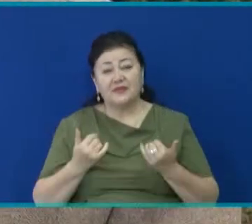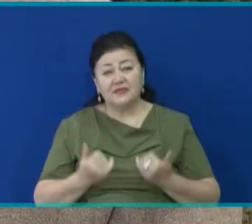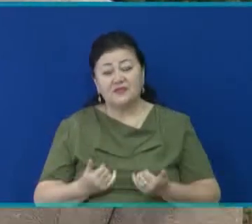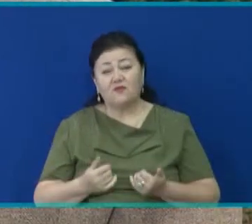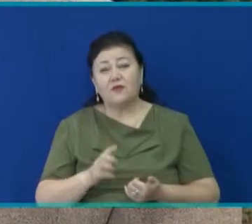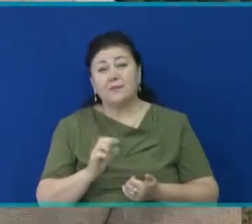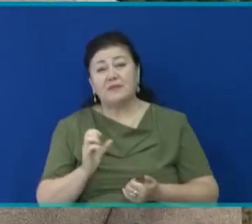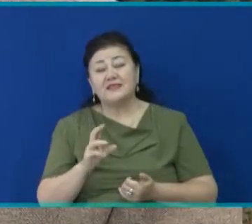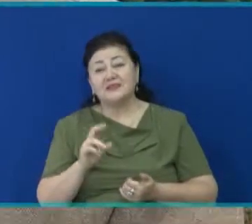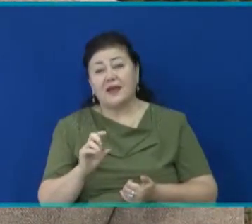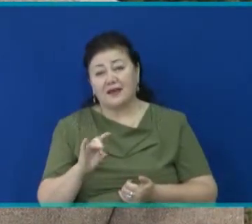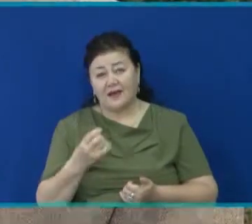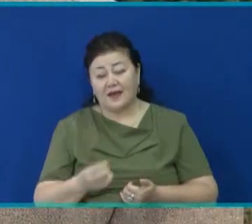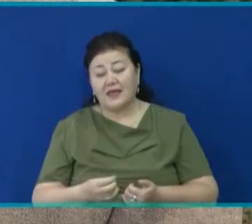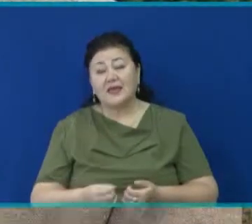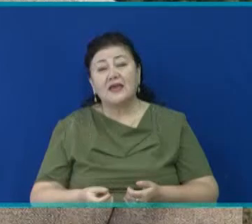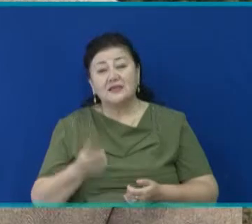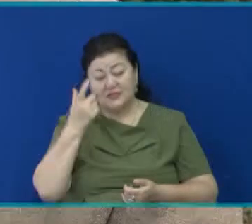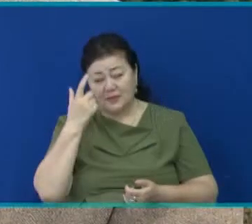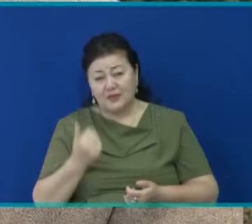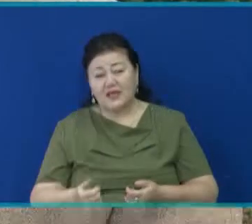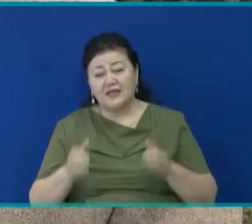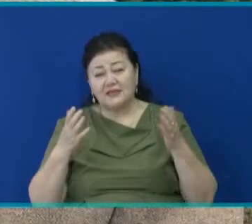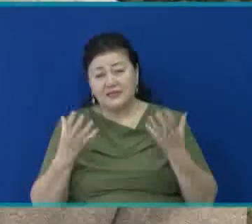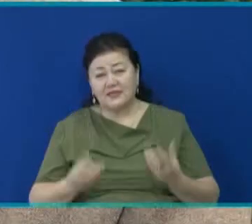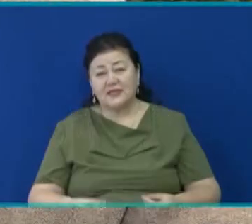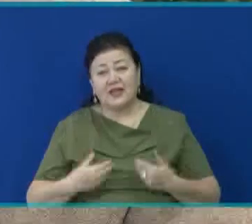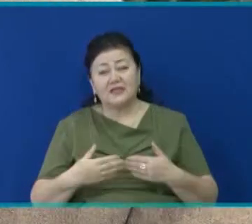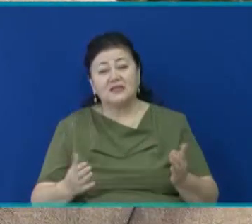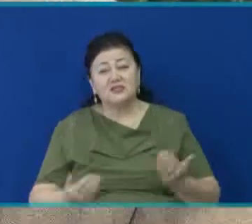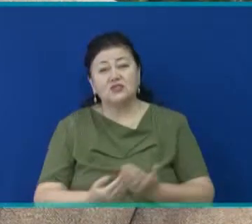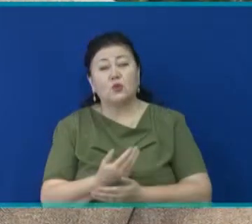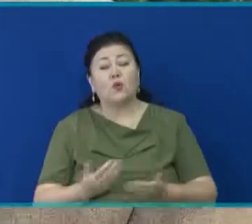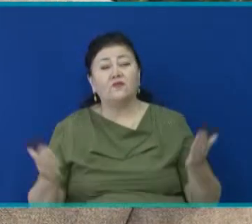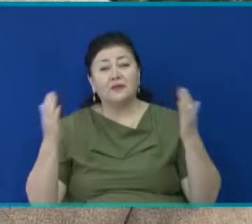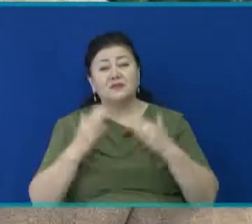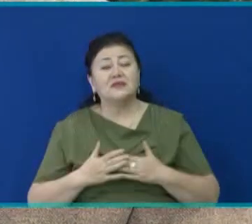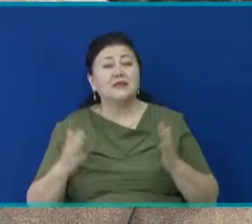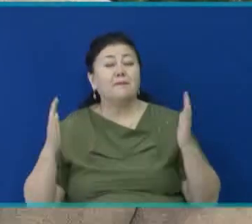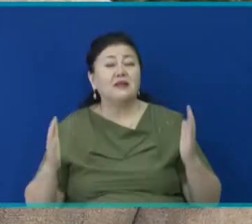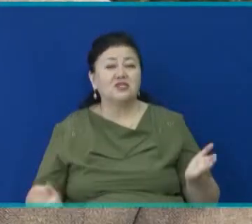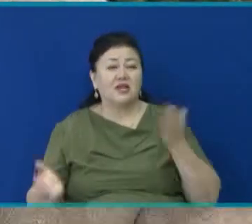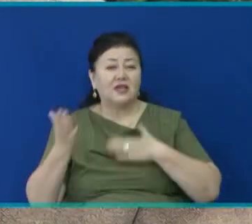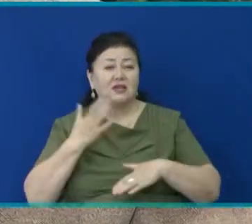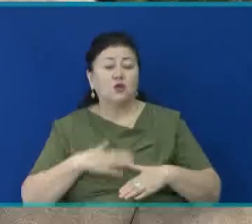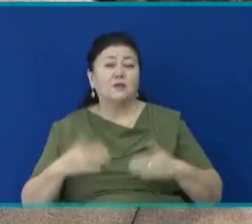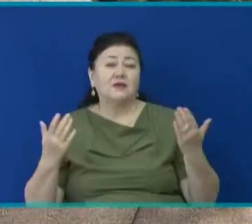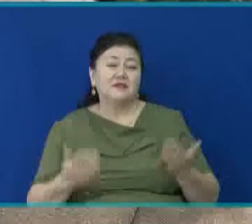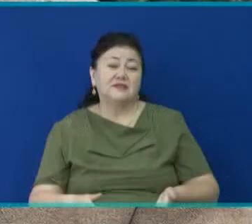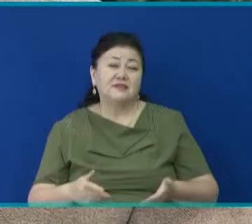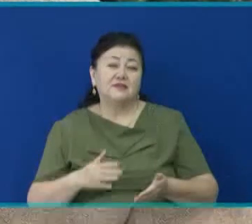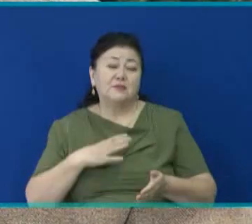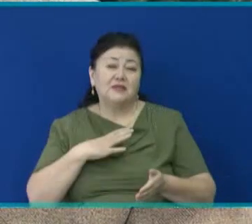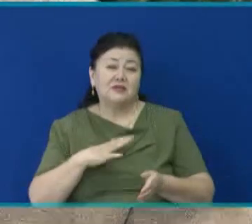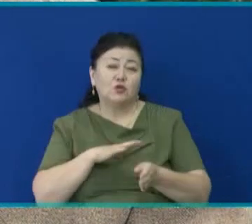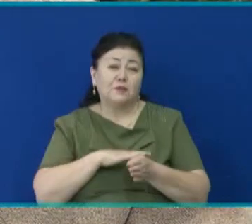Сегодня в нашем Бесхарагайском районе очень знаменательный день. Открылась новая мечеть. Это большая радость. Желаем, чтобы эта мечеть всегда была